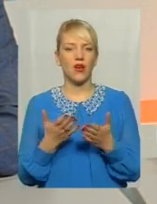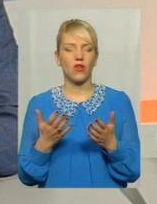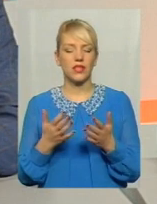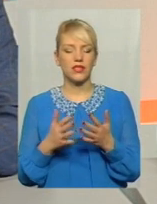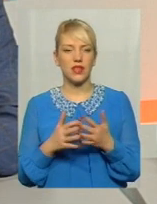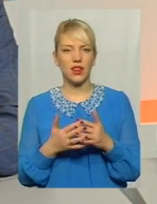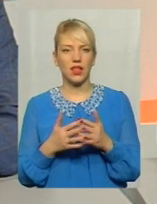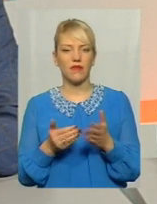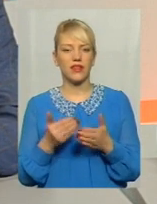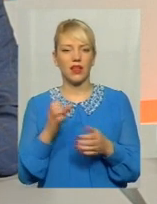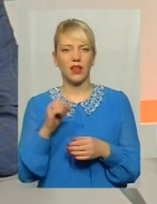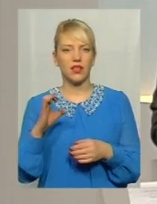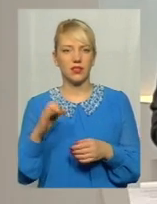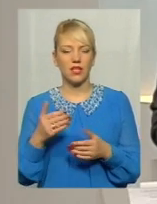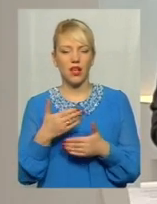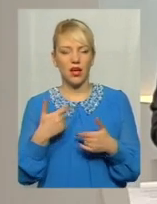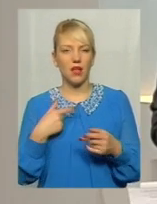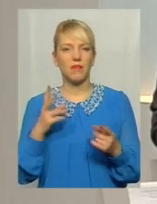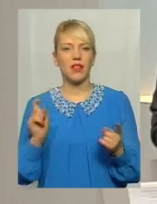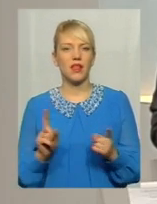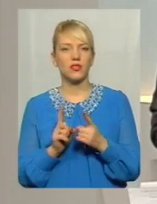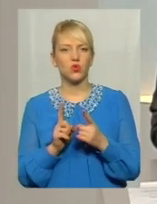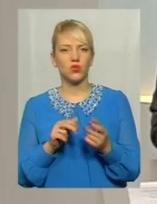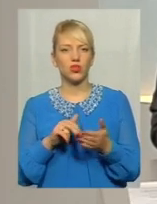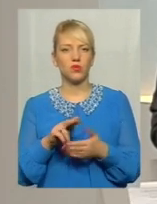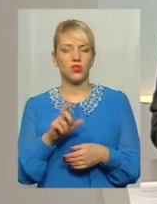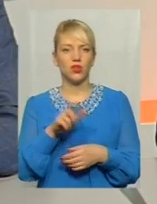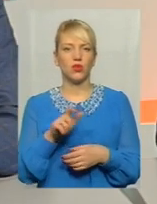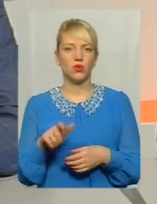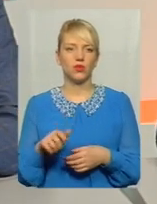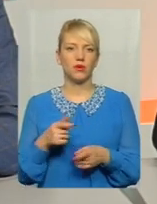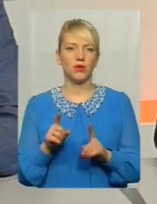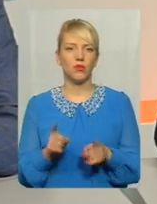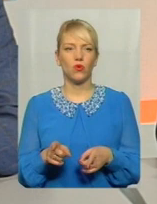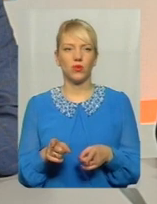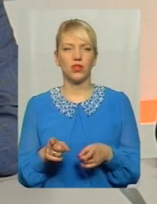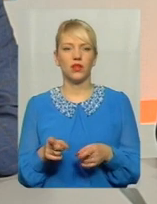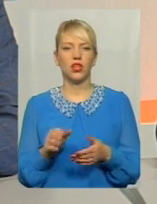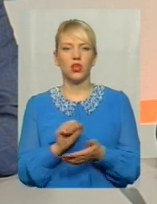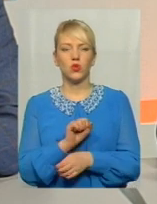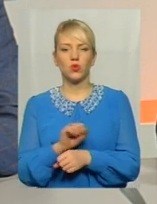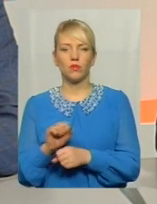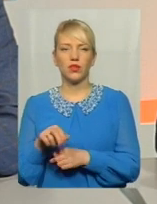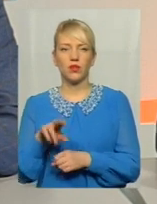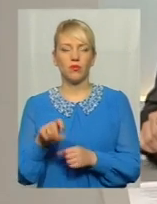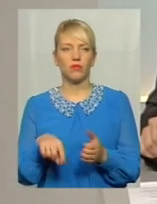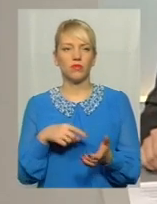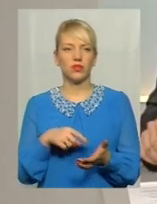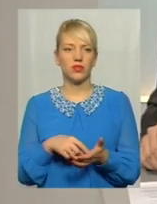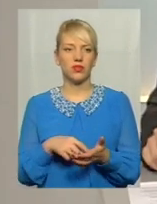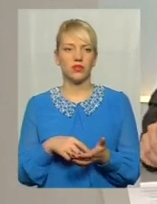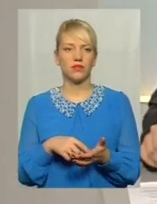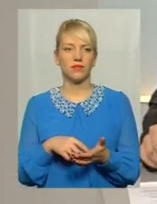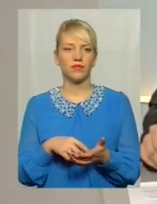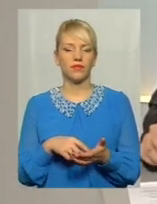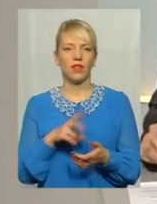пішли на зустріч мешканцям лісових Гринівців, погодили зупинки по місту. Щоб тобто мешканці...